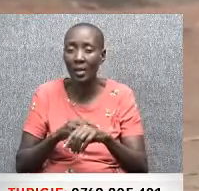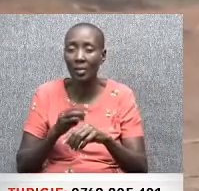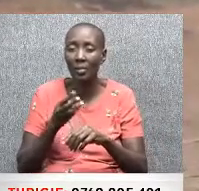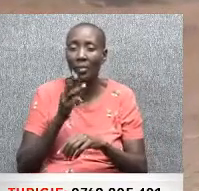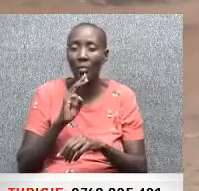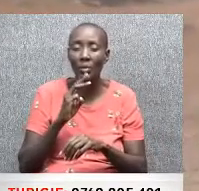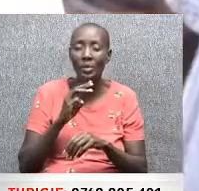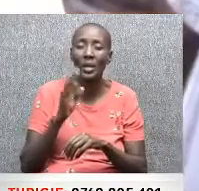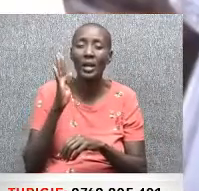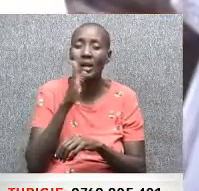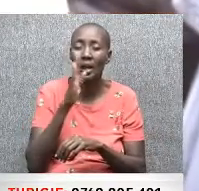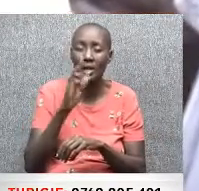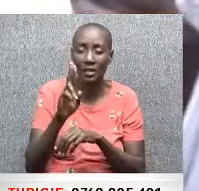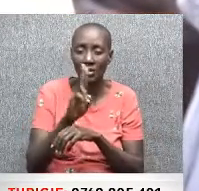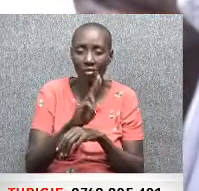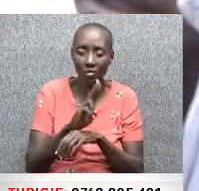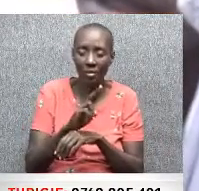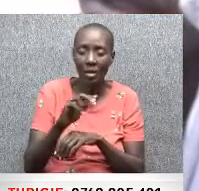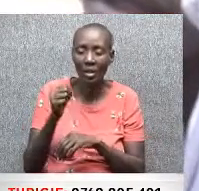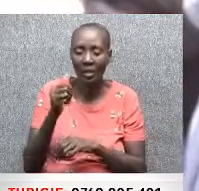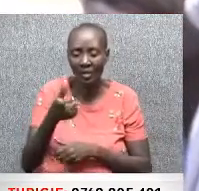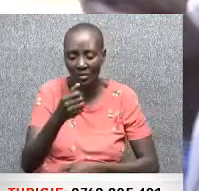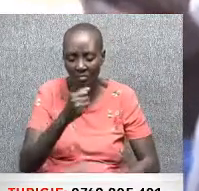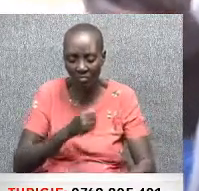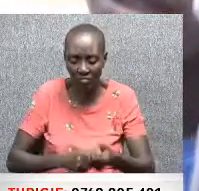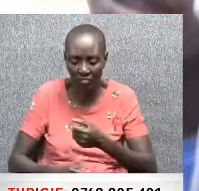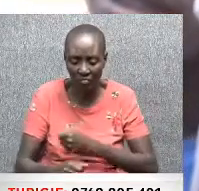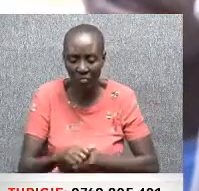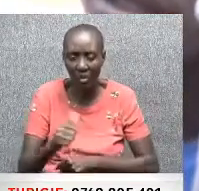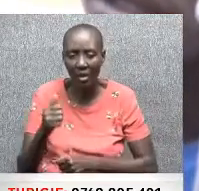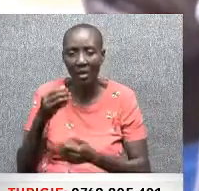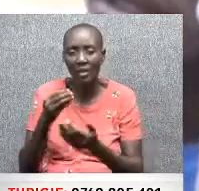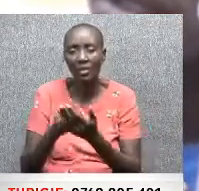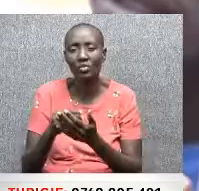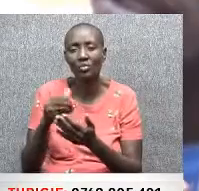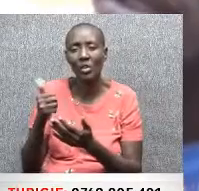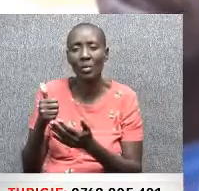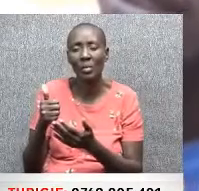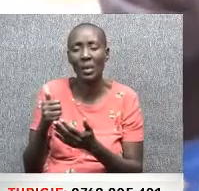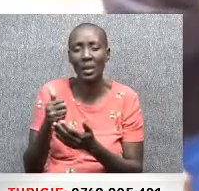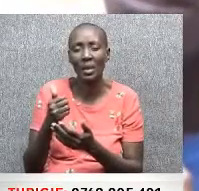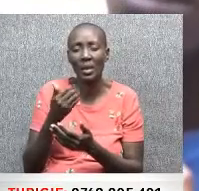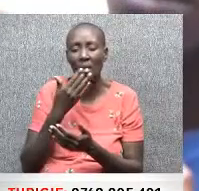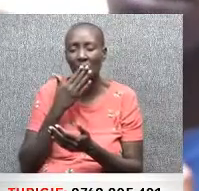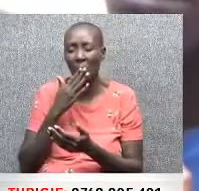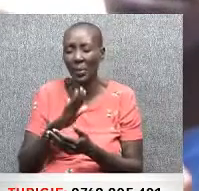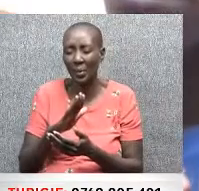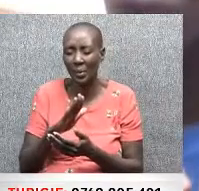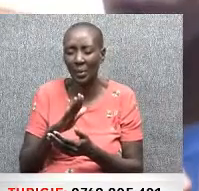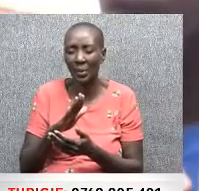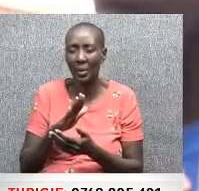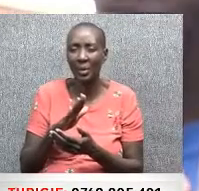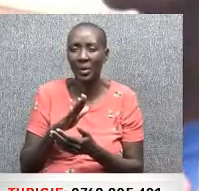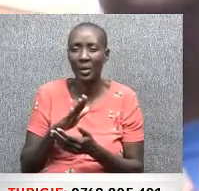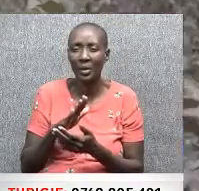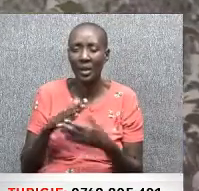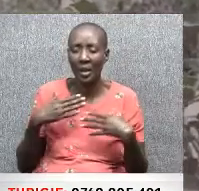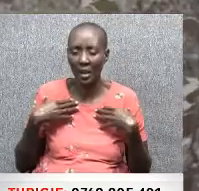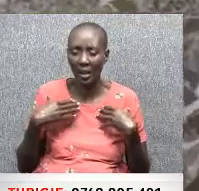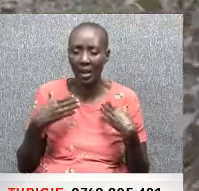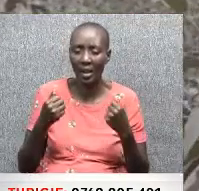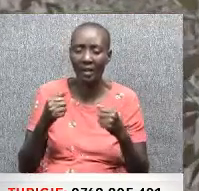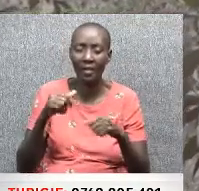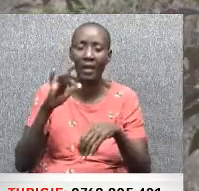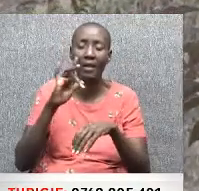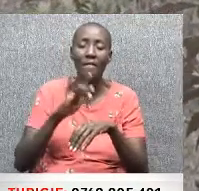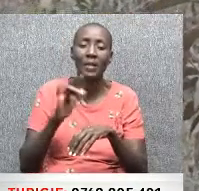chini, wengine tunanunua za shimo ambaye zinatudhuru, zina chumvi nyingi ambaye zinazulu afya zetu. Vile